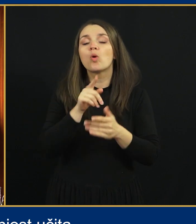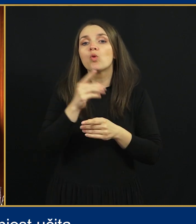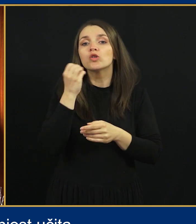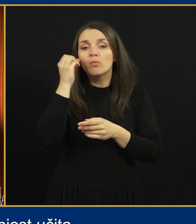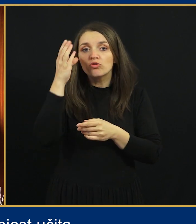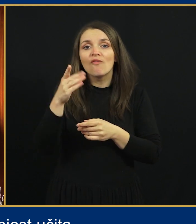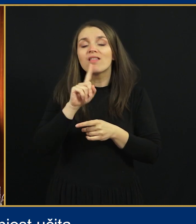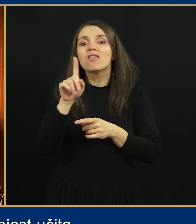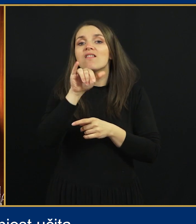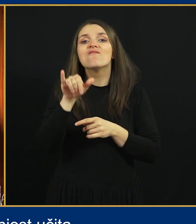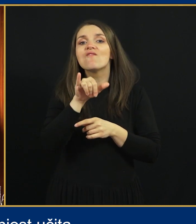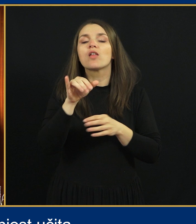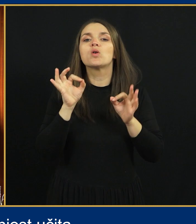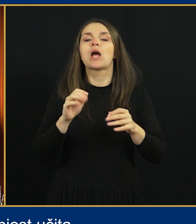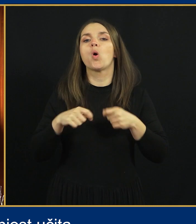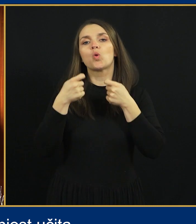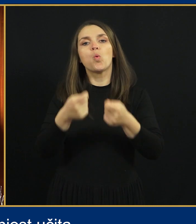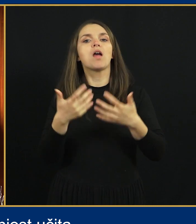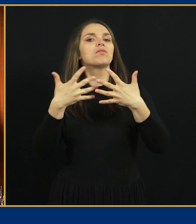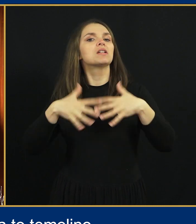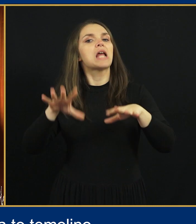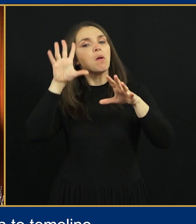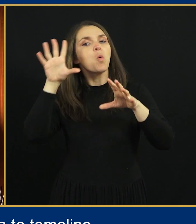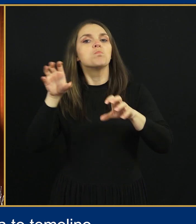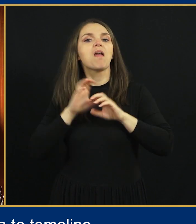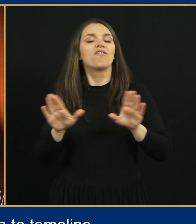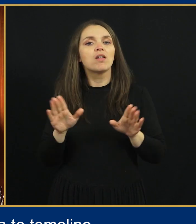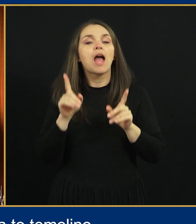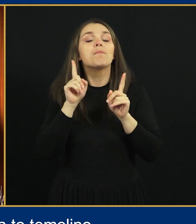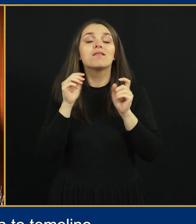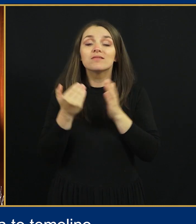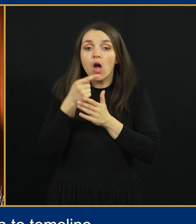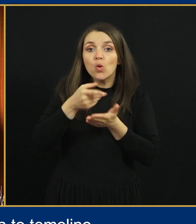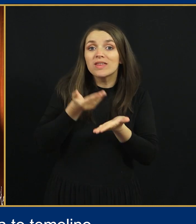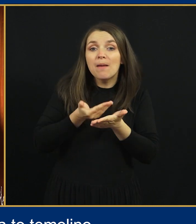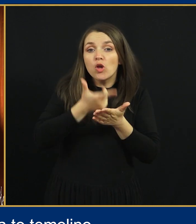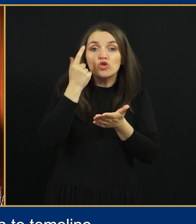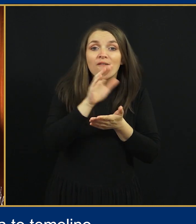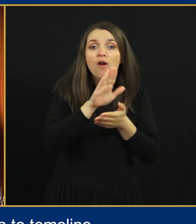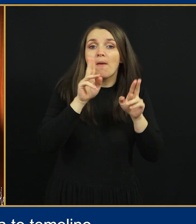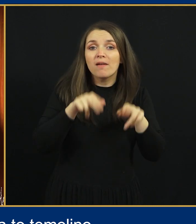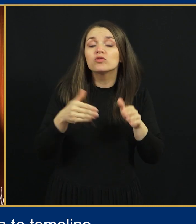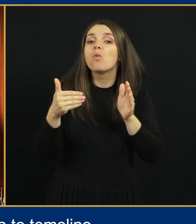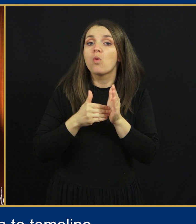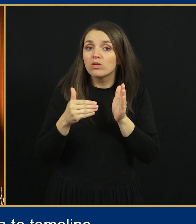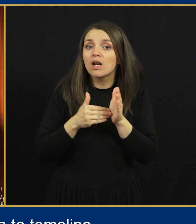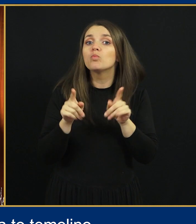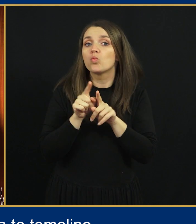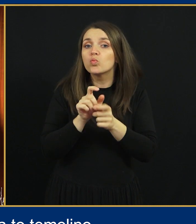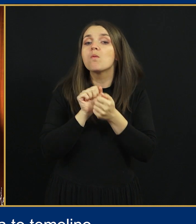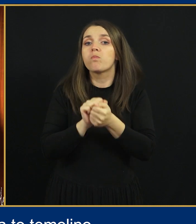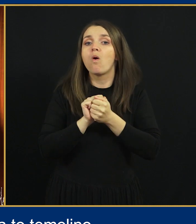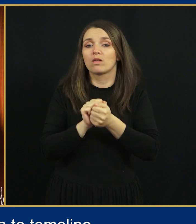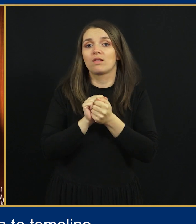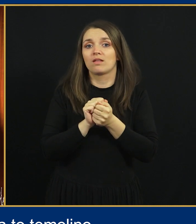do izobraževanja ni vedno zagotovljen in samoumeven, ampak se je za to temeljno človekovo pravico potrebno